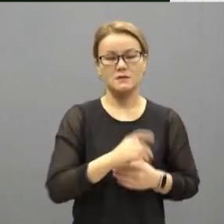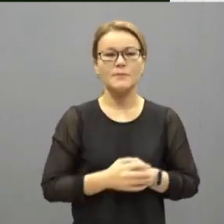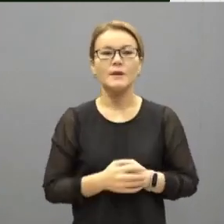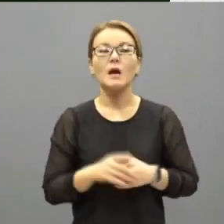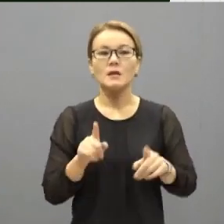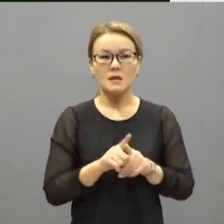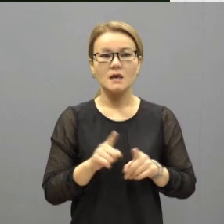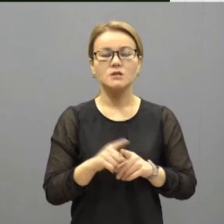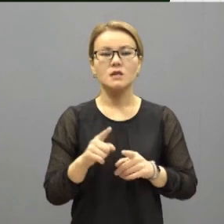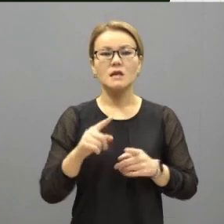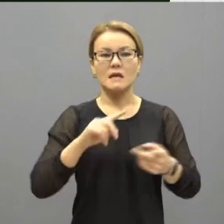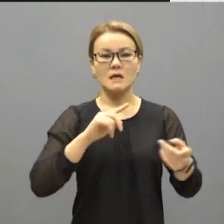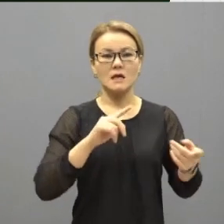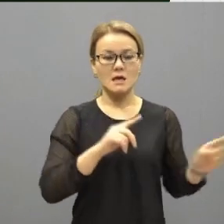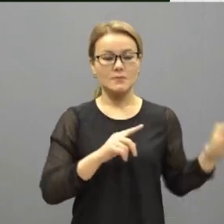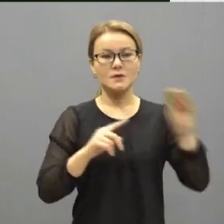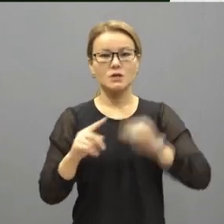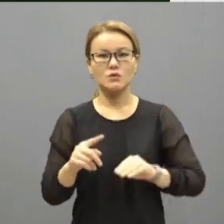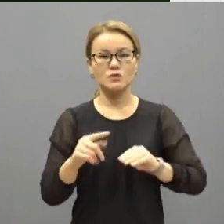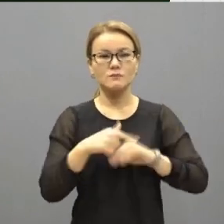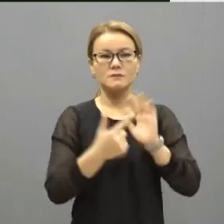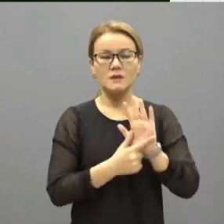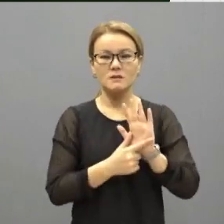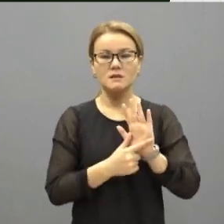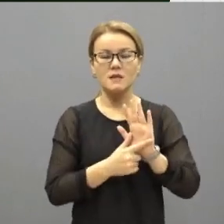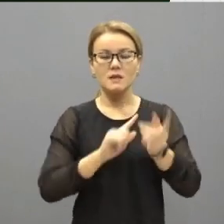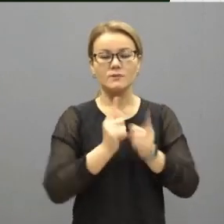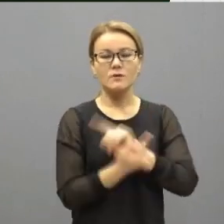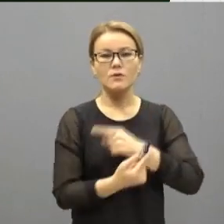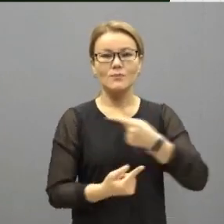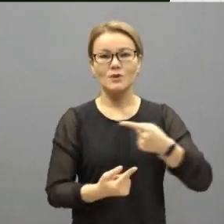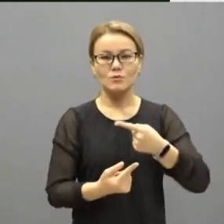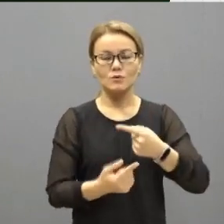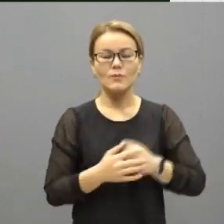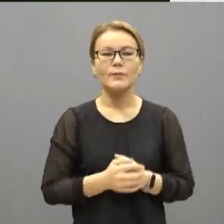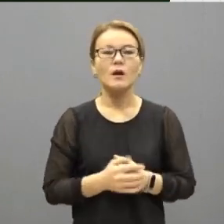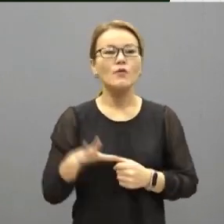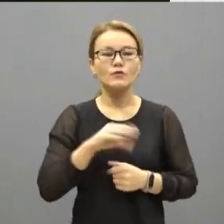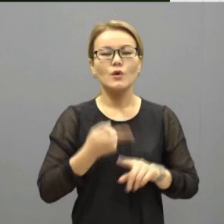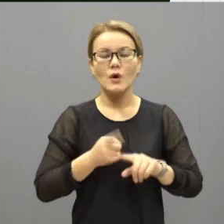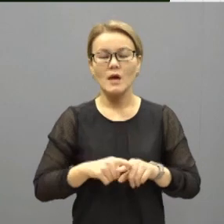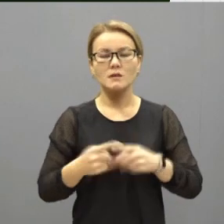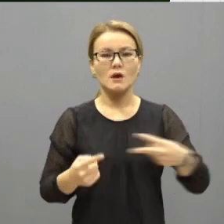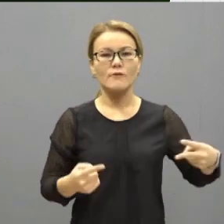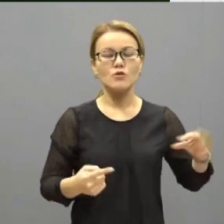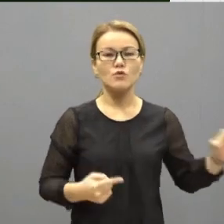также переносим в левую часть и меняем ему знак на противоположный. И все это равно